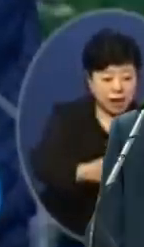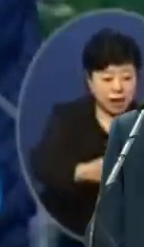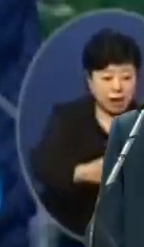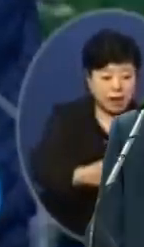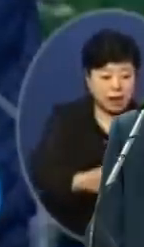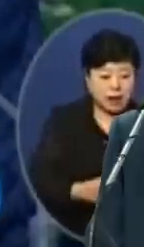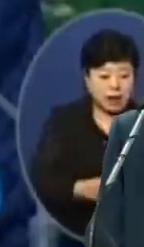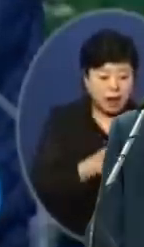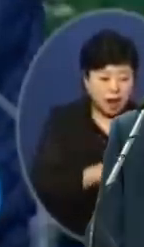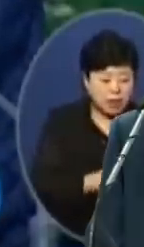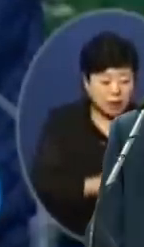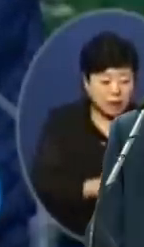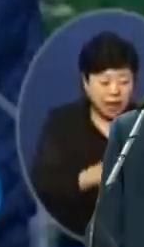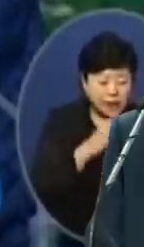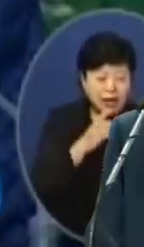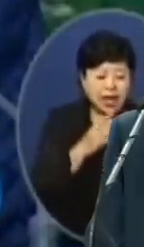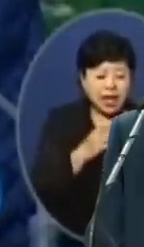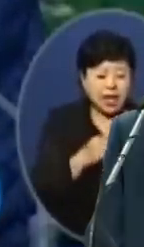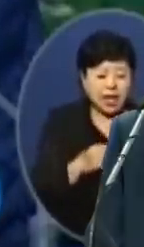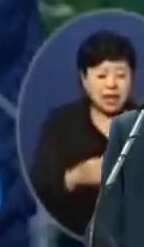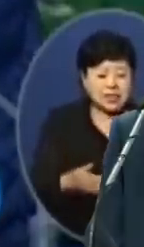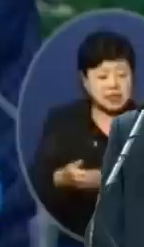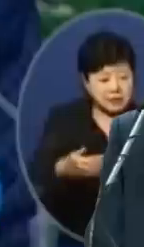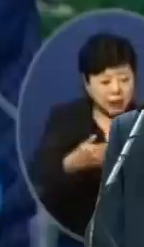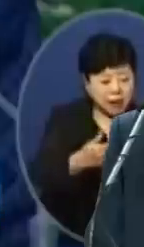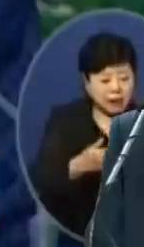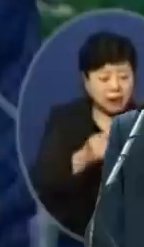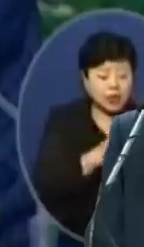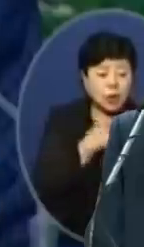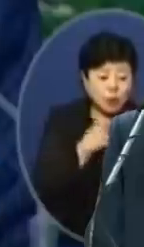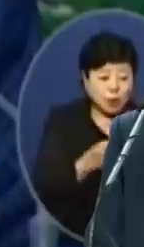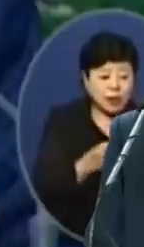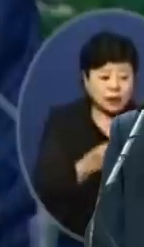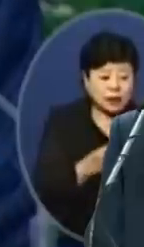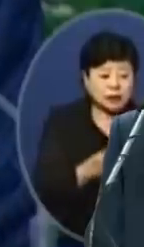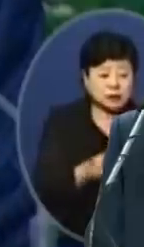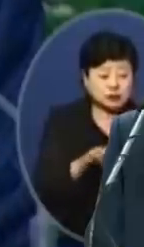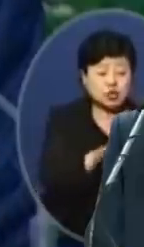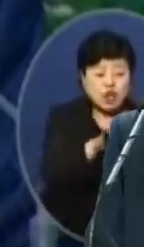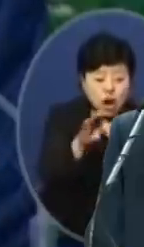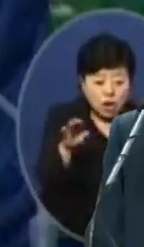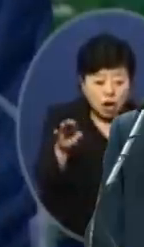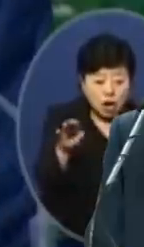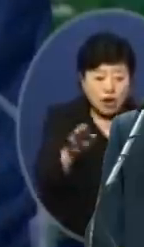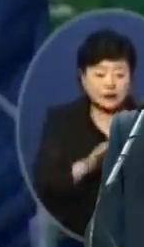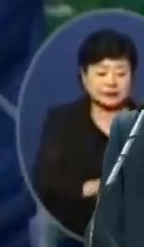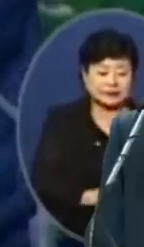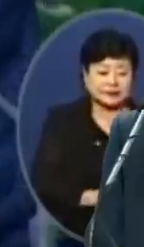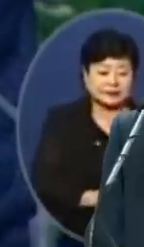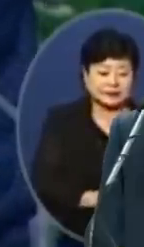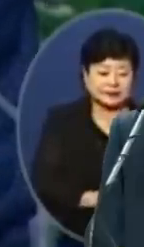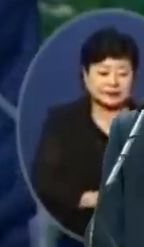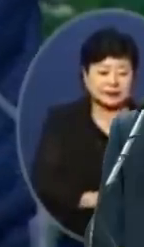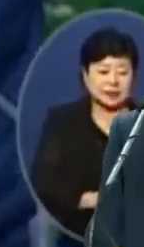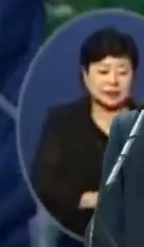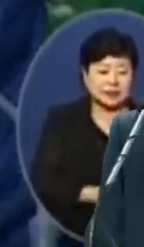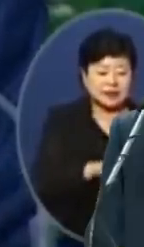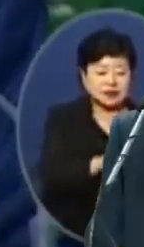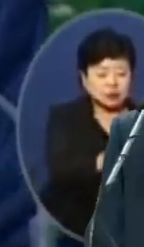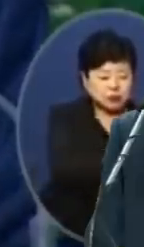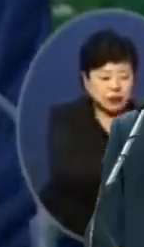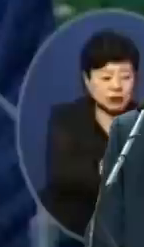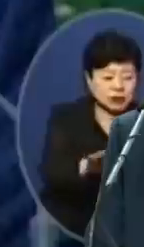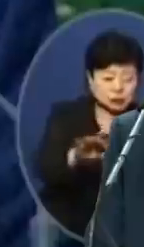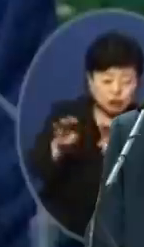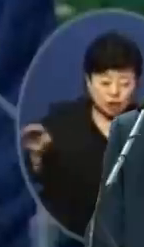하려도 안 되게 길을 막아버립니다. 그리고 하기를 원하는 곳에는 문을 열어놓는 것입니다. 한쪽에는 문을 닫아버리고 한쪽에는